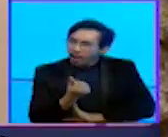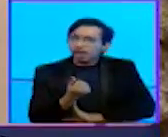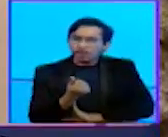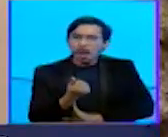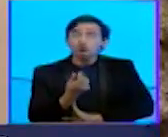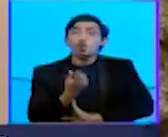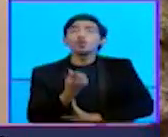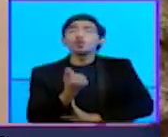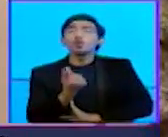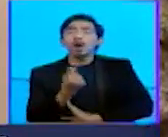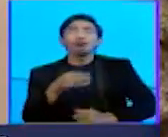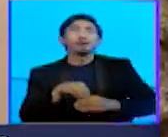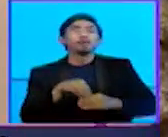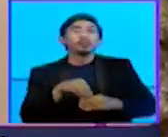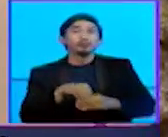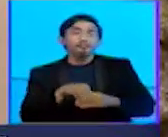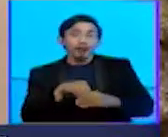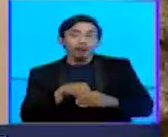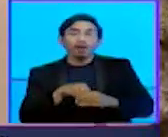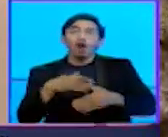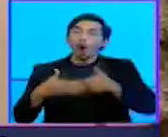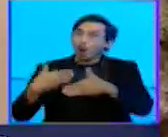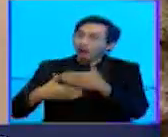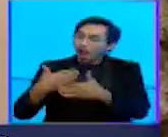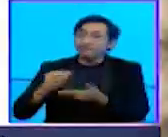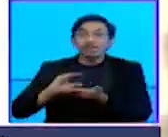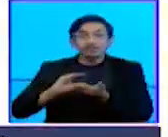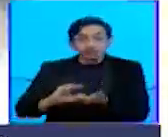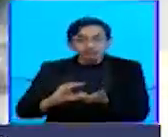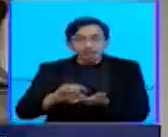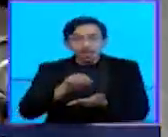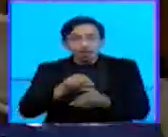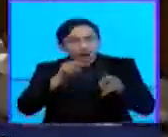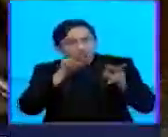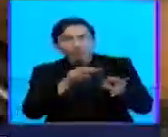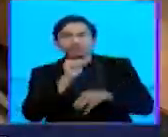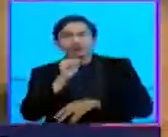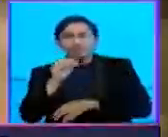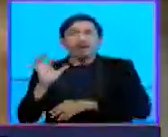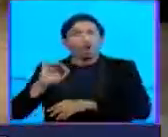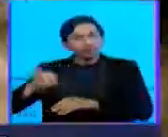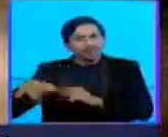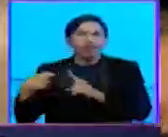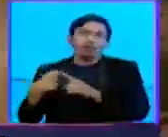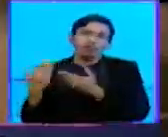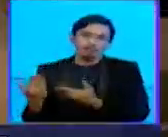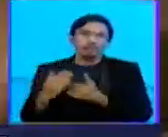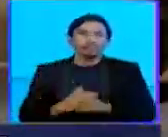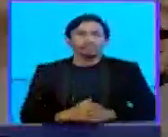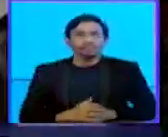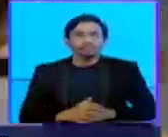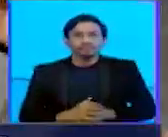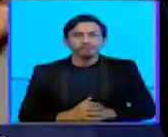penyimpangan terhadap tata kelola investasi itu ada di tangan OJK begitu. Untuk kedua kalinya, asuransi di bawah